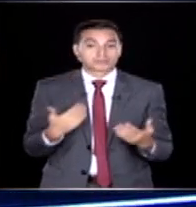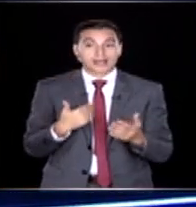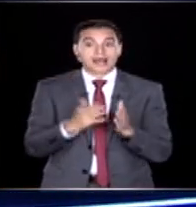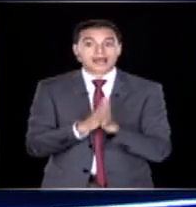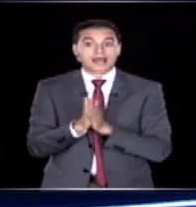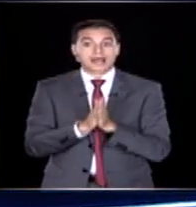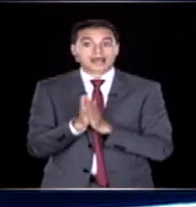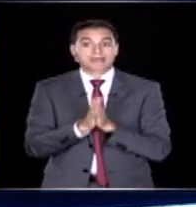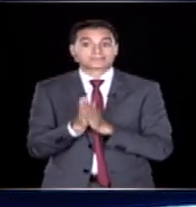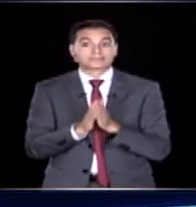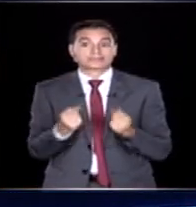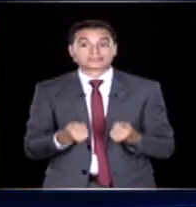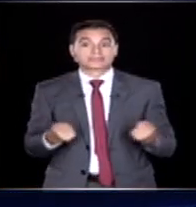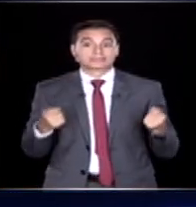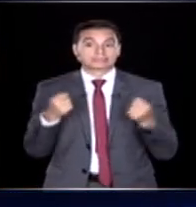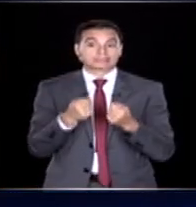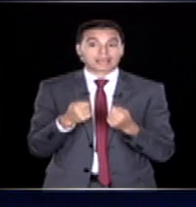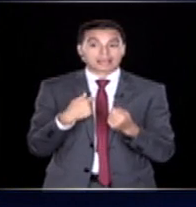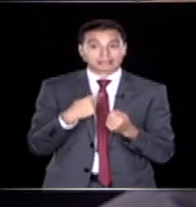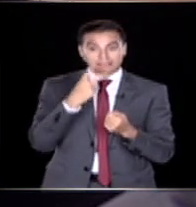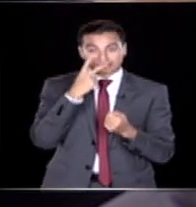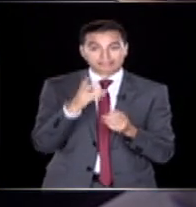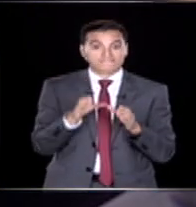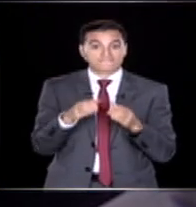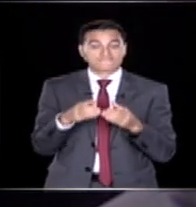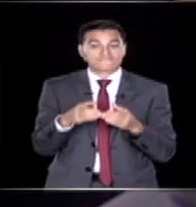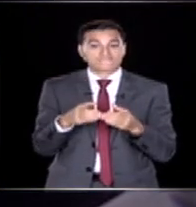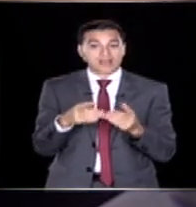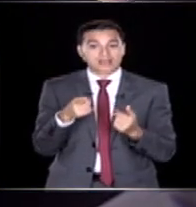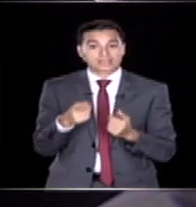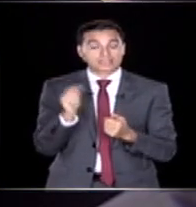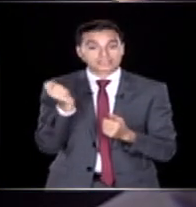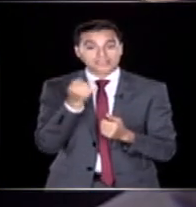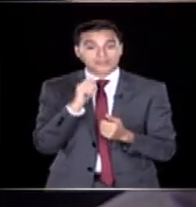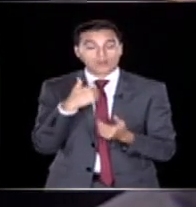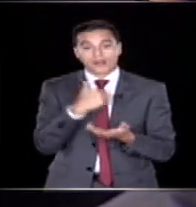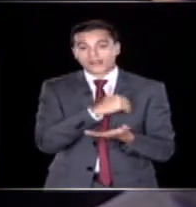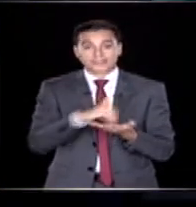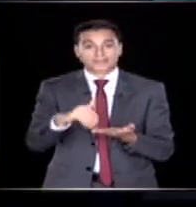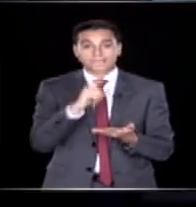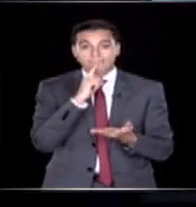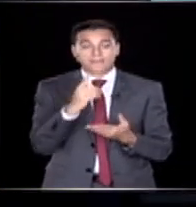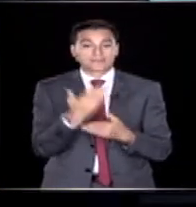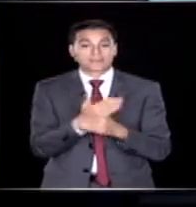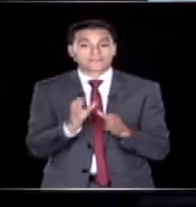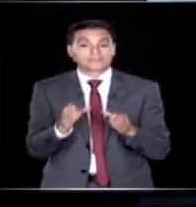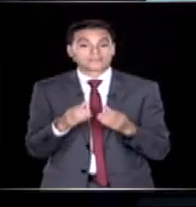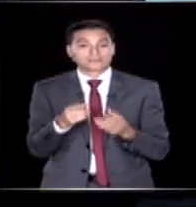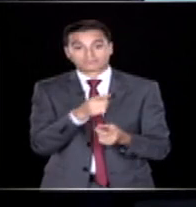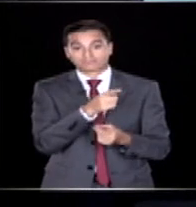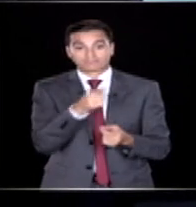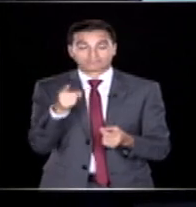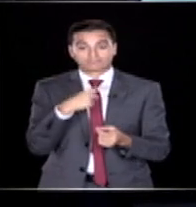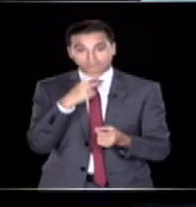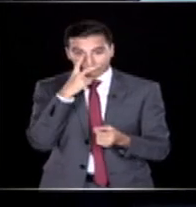قوي، لكن بعد ما حضرتك قلت لي انت مع فريق ساموراي فجيت اتعرف على الساده اللي في الفريق، فلسه